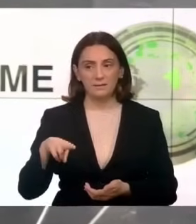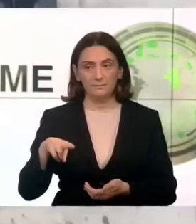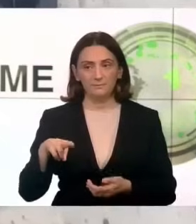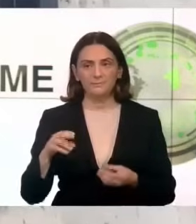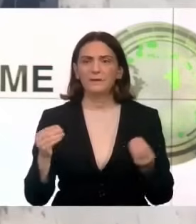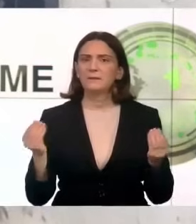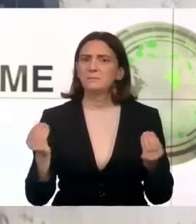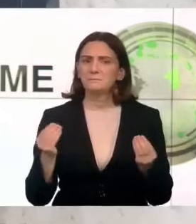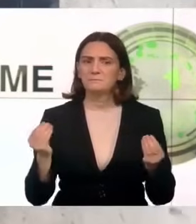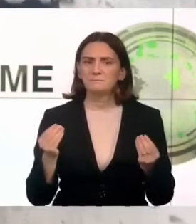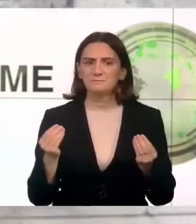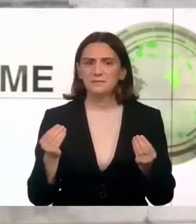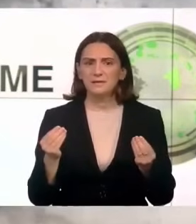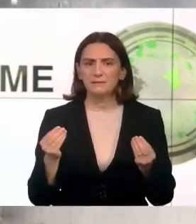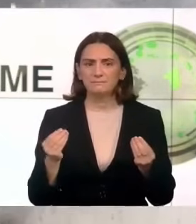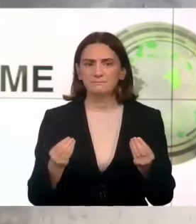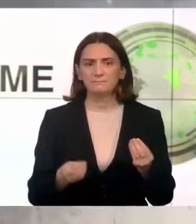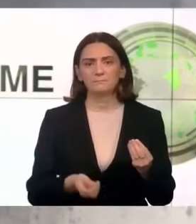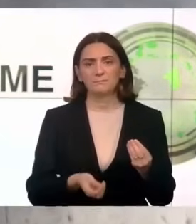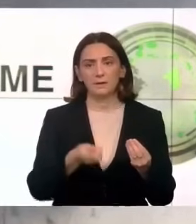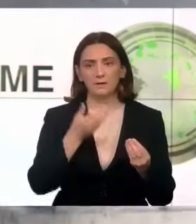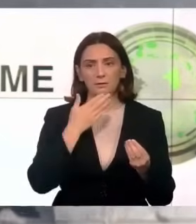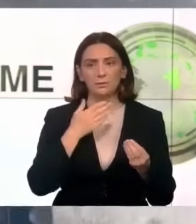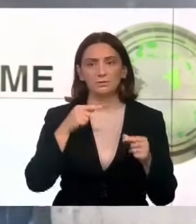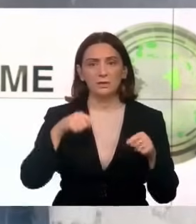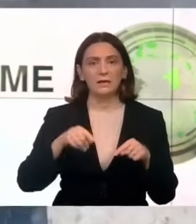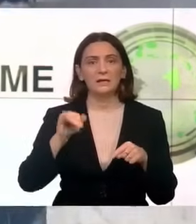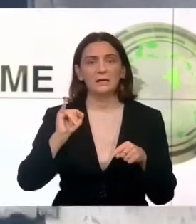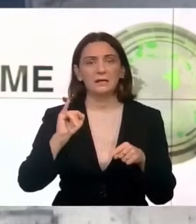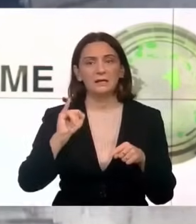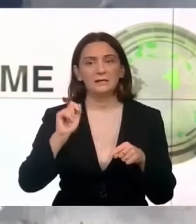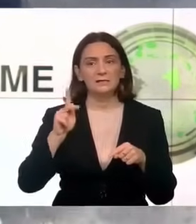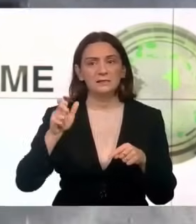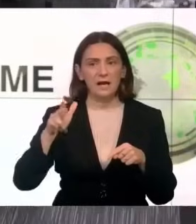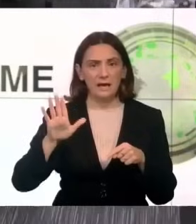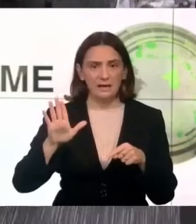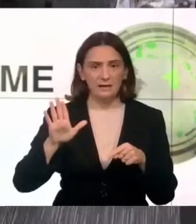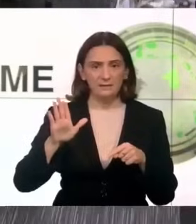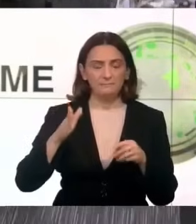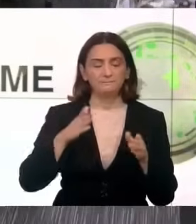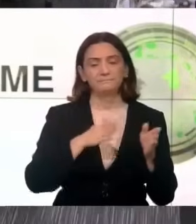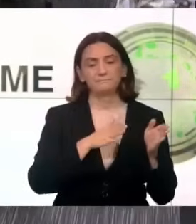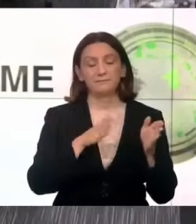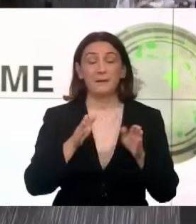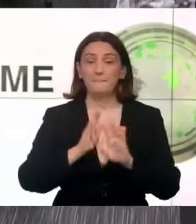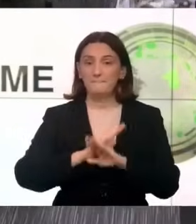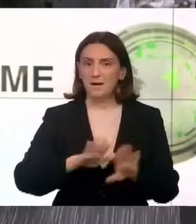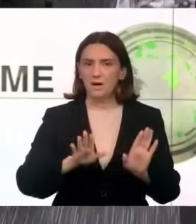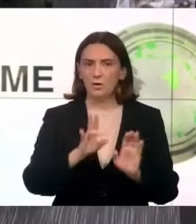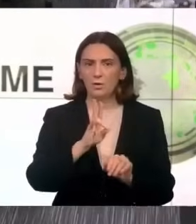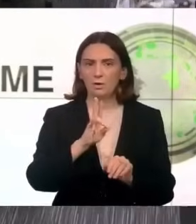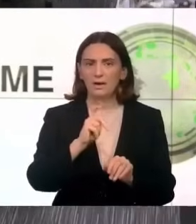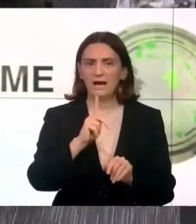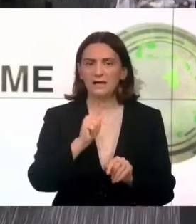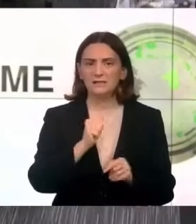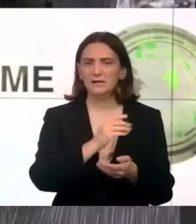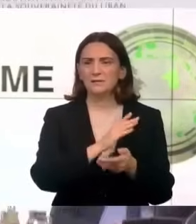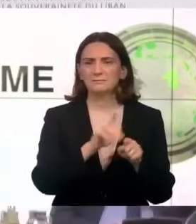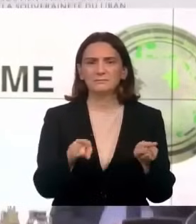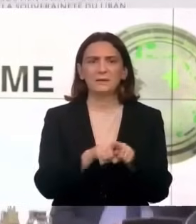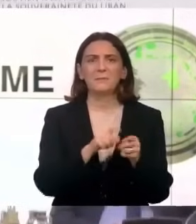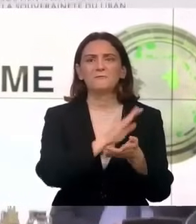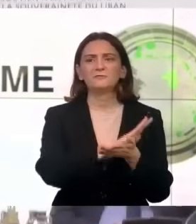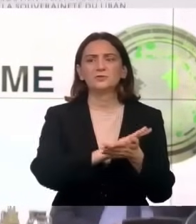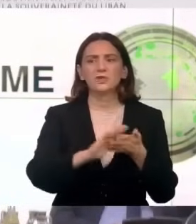me sulmet të Izraelit, i cili pas Hamasit akmarrjen e tij e ktheu nga Hezbollahu. Rreth 70 delegacione qeveritare dhe